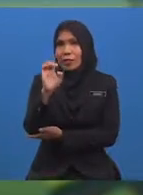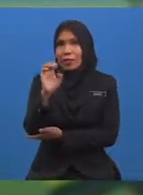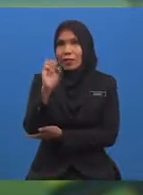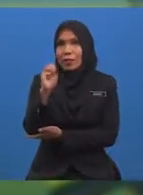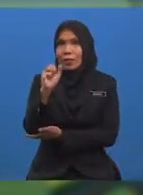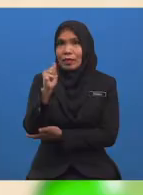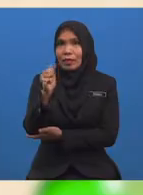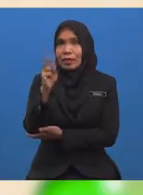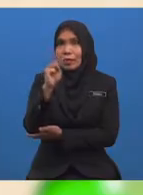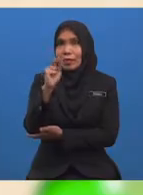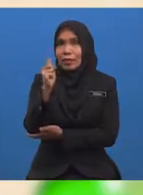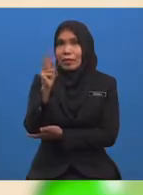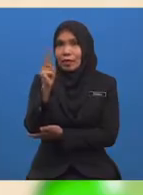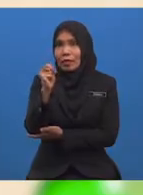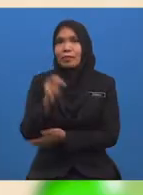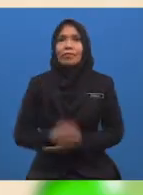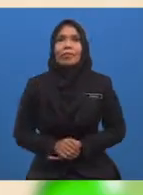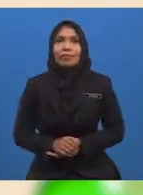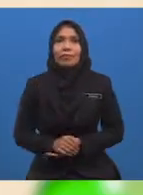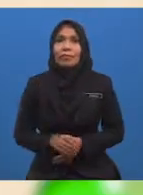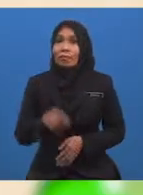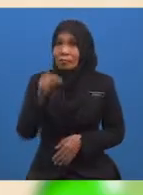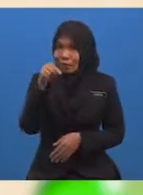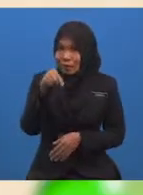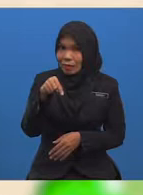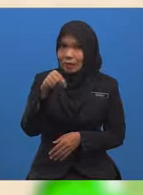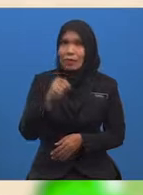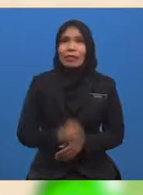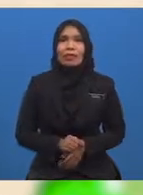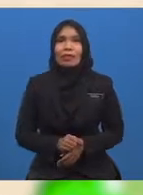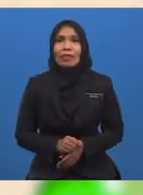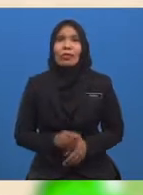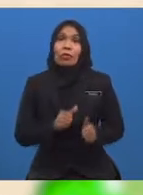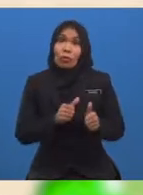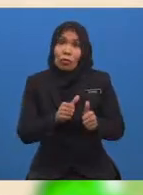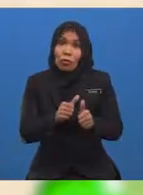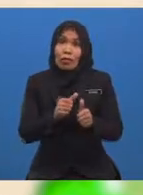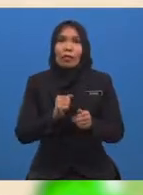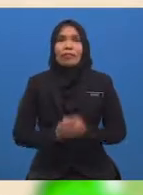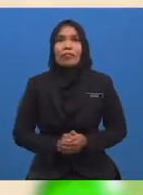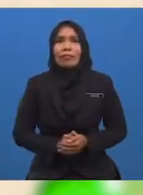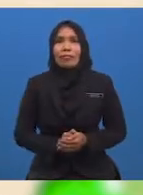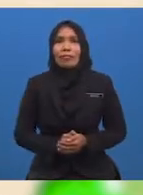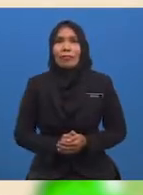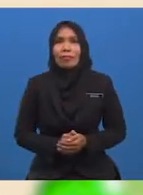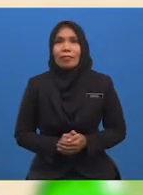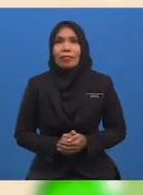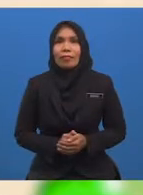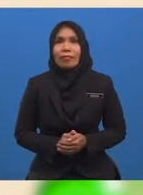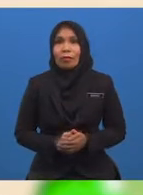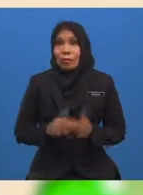di sini merupakan urutan pembesaran tumbuh-tumbuhan, iaitu